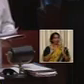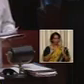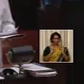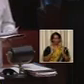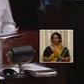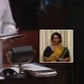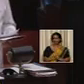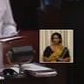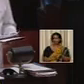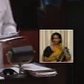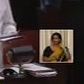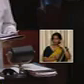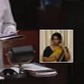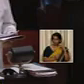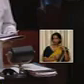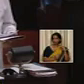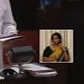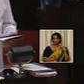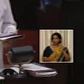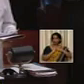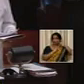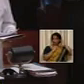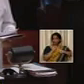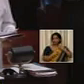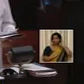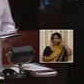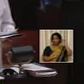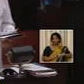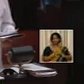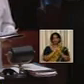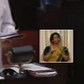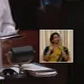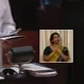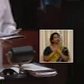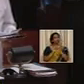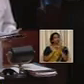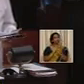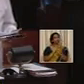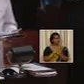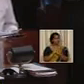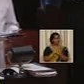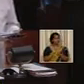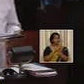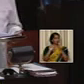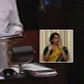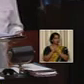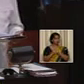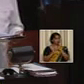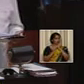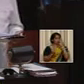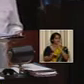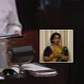තිබෙනවා. විශේෂයෙන්ම උපාධිධාරීන් 60,000ක් බඳවා ගැනීමේ වැඩසටහනේදී බඳවා ගැනීම අත්හිටුන්